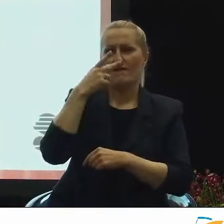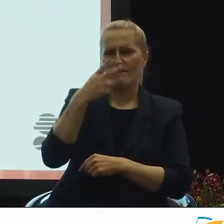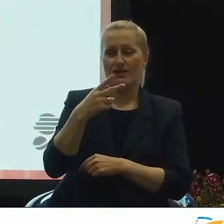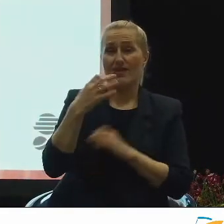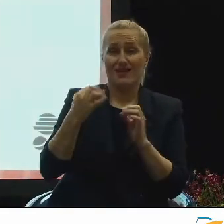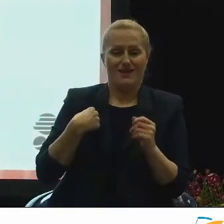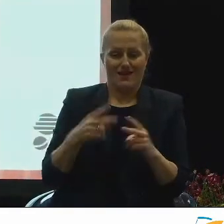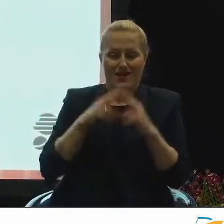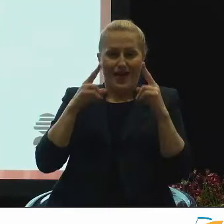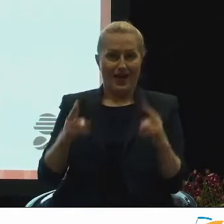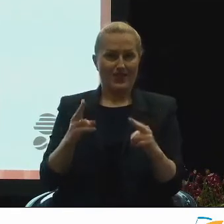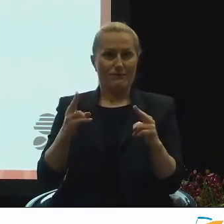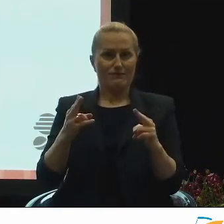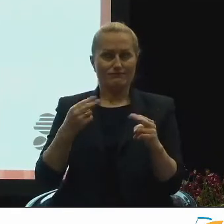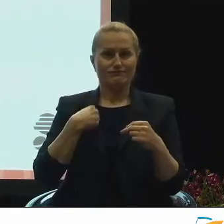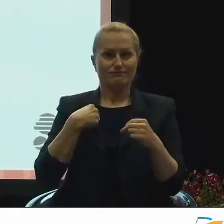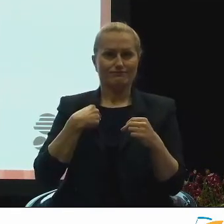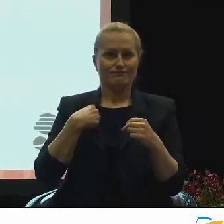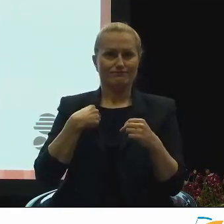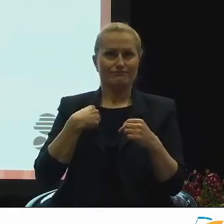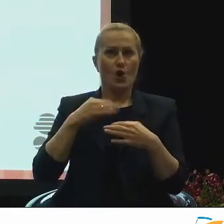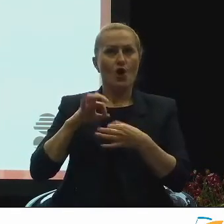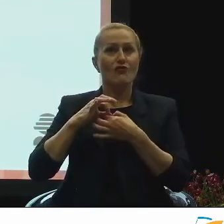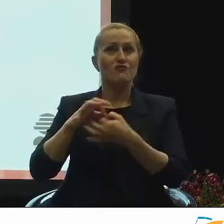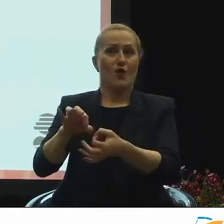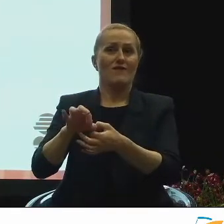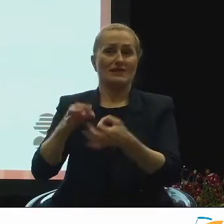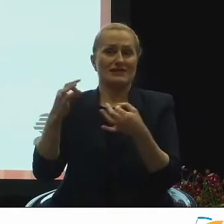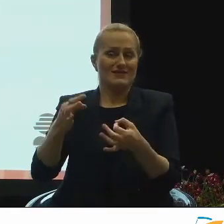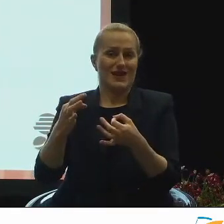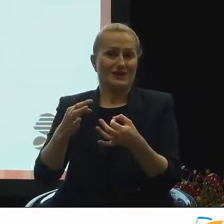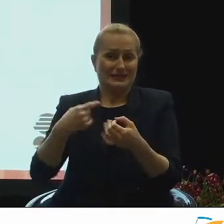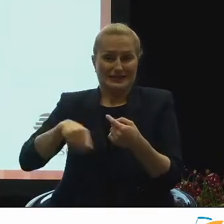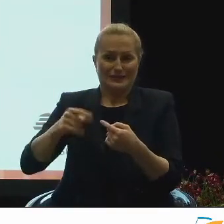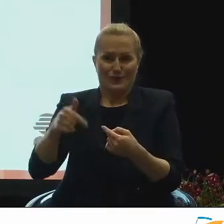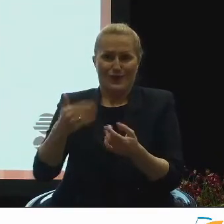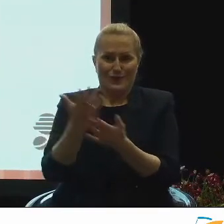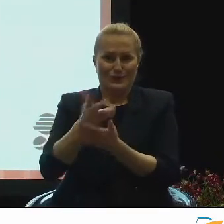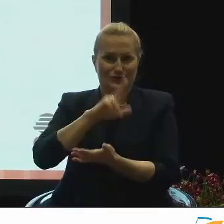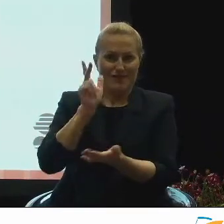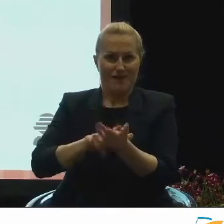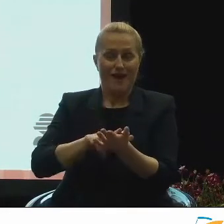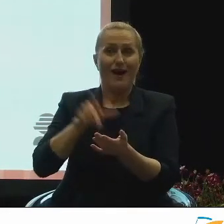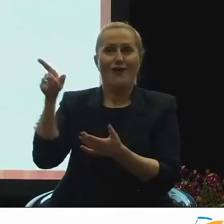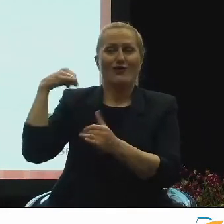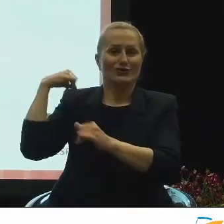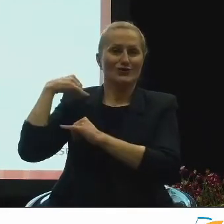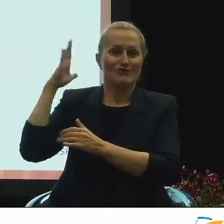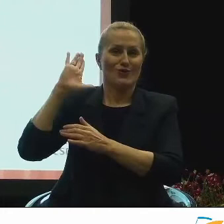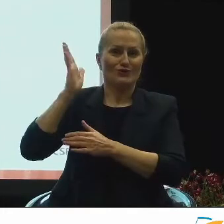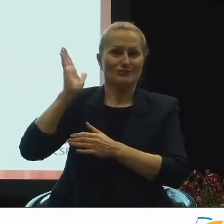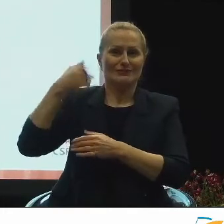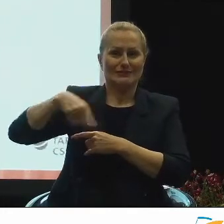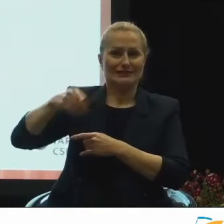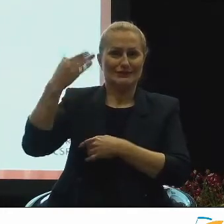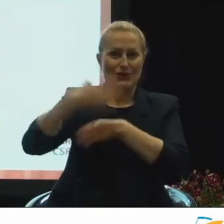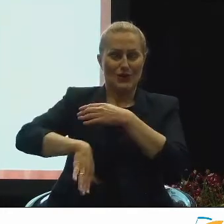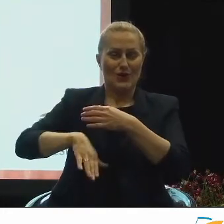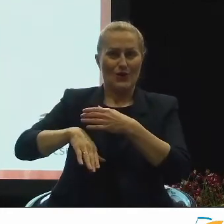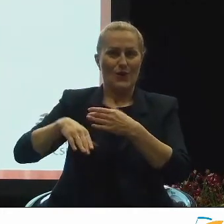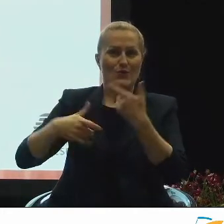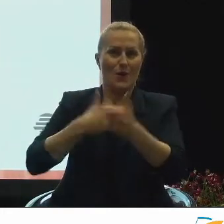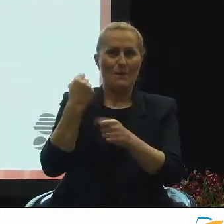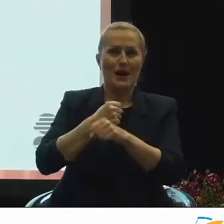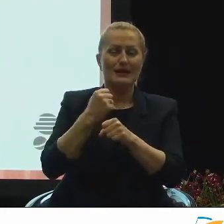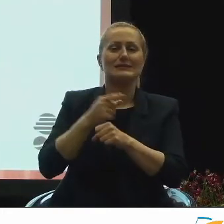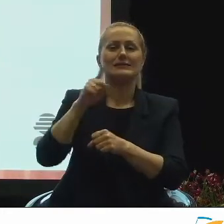obecnie jesteśmy na etapie wdrażania, w zasadzie powinniśmy ich wdrożyć, ale miejmy nadzieję, że rząd jednak dokończy pracę, wdrażania dyrektywy w